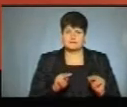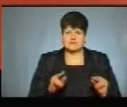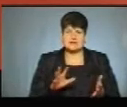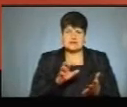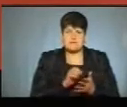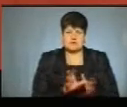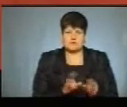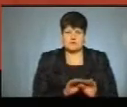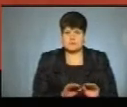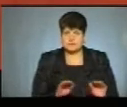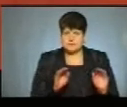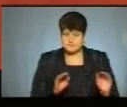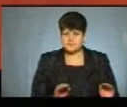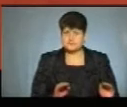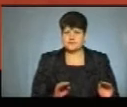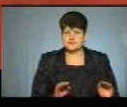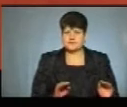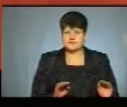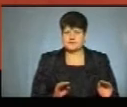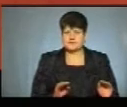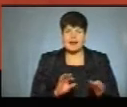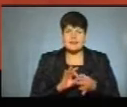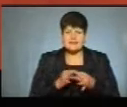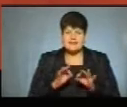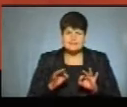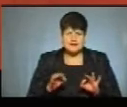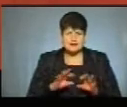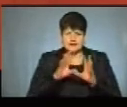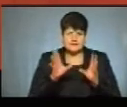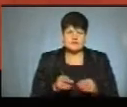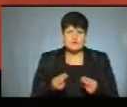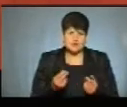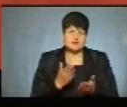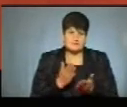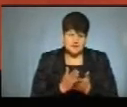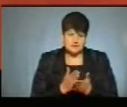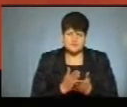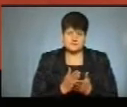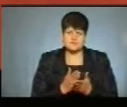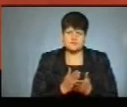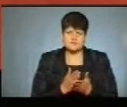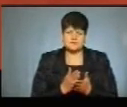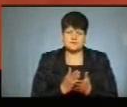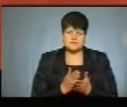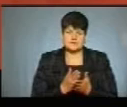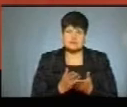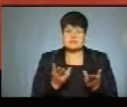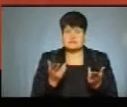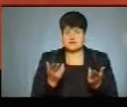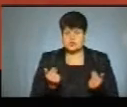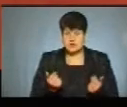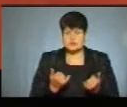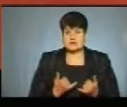дітьми. Тобто детальний опис цих всіх коштів також є. І, звичайно,